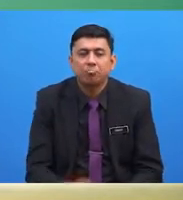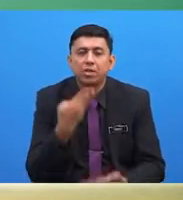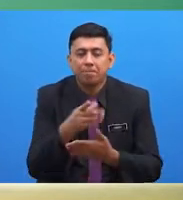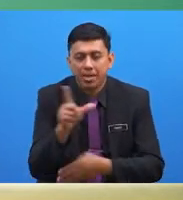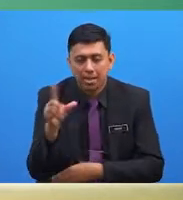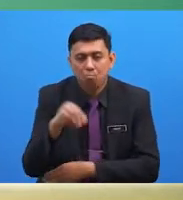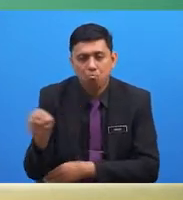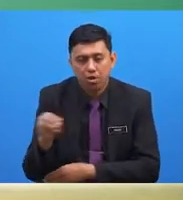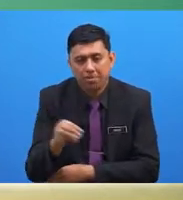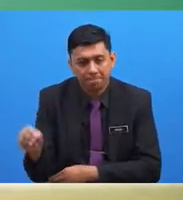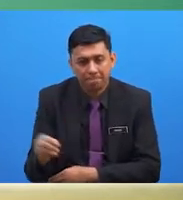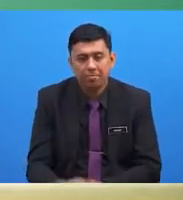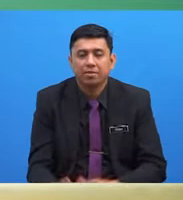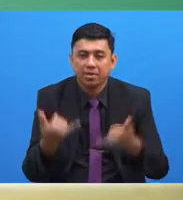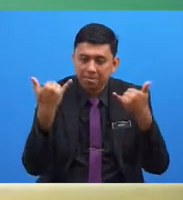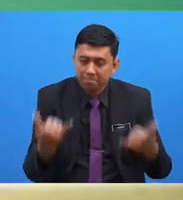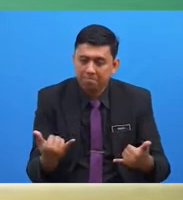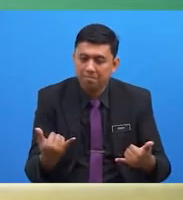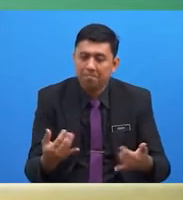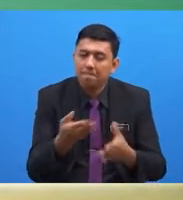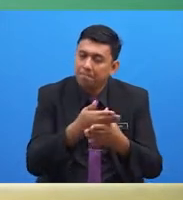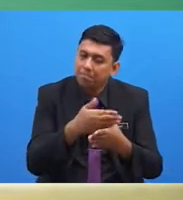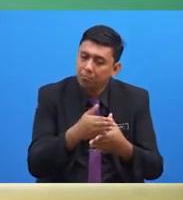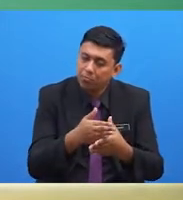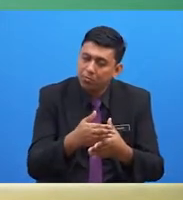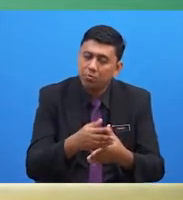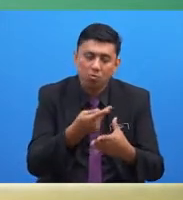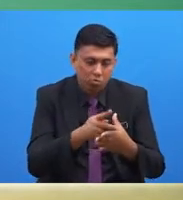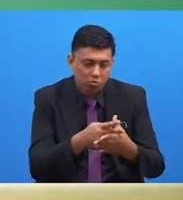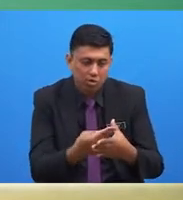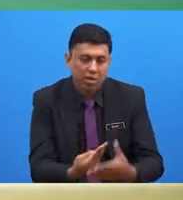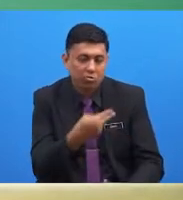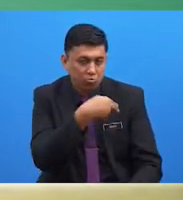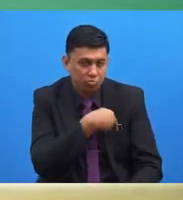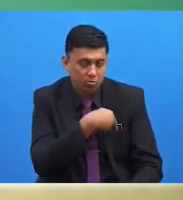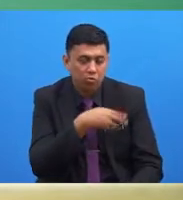Baiklah murid-murid, sekarang kita akan membahagikan kongsi untung